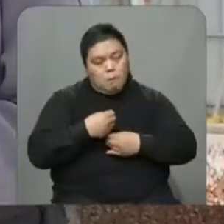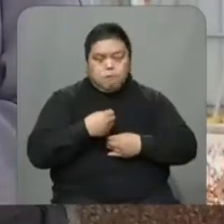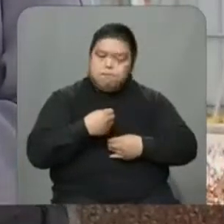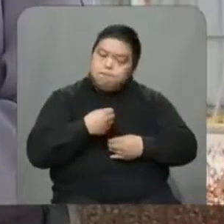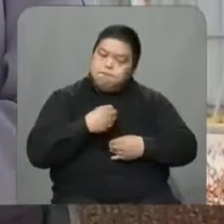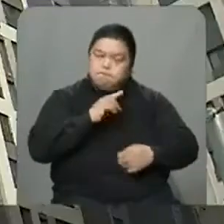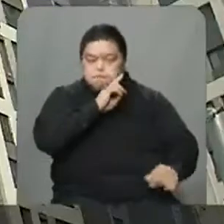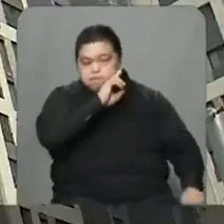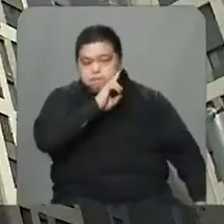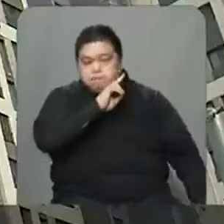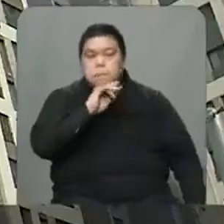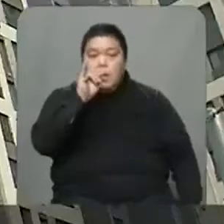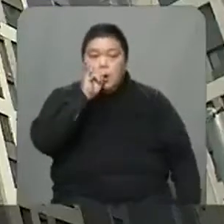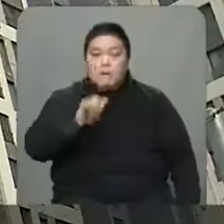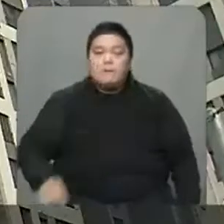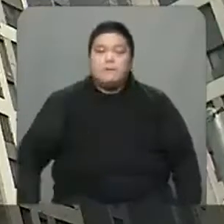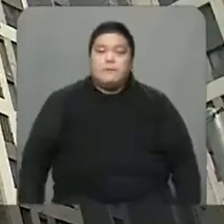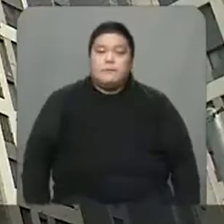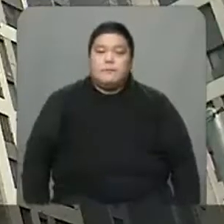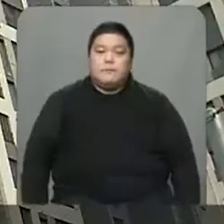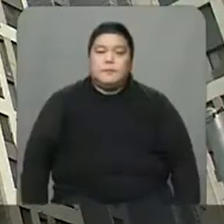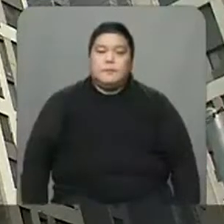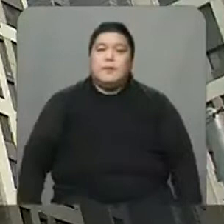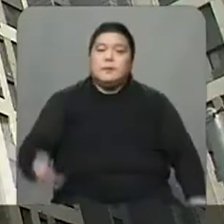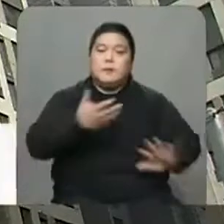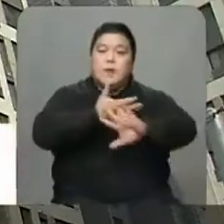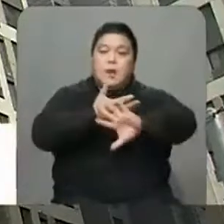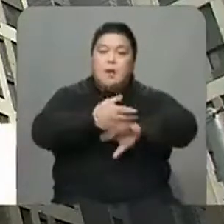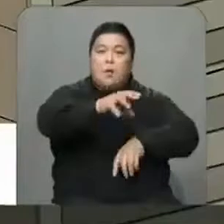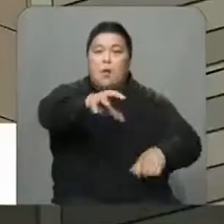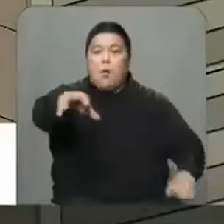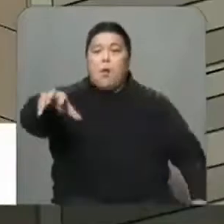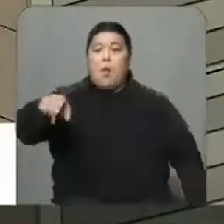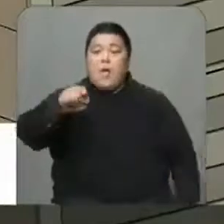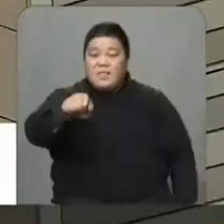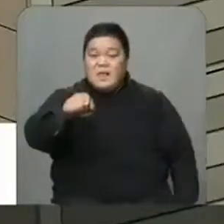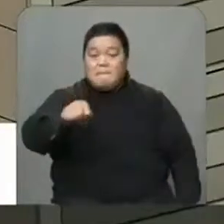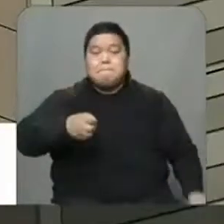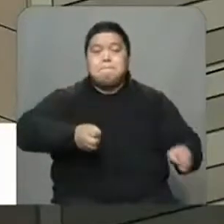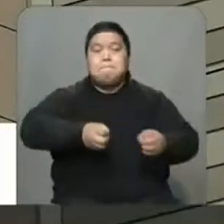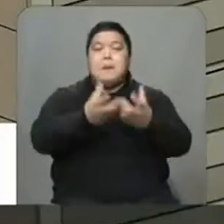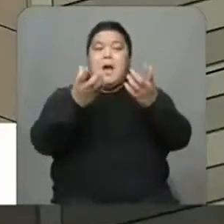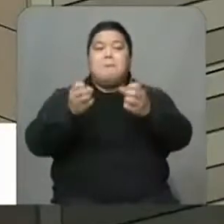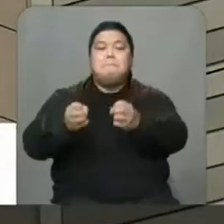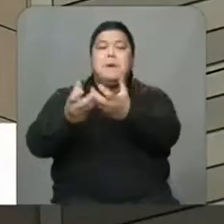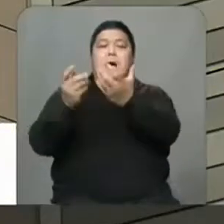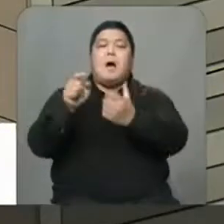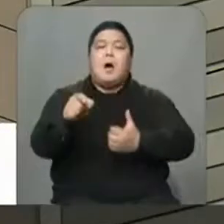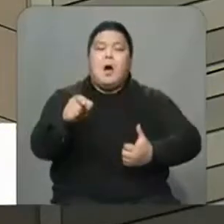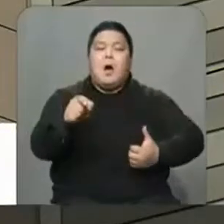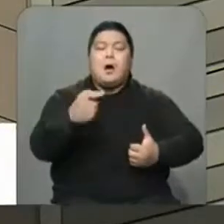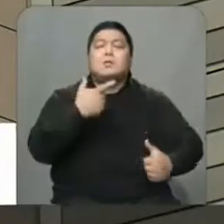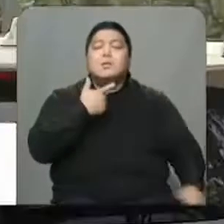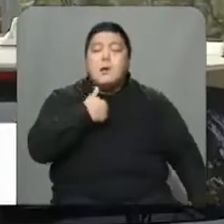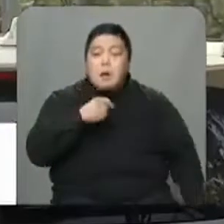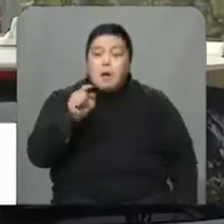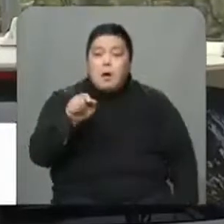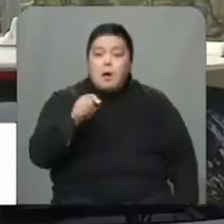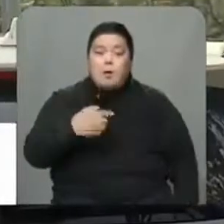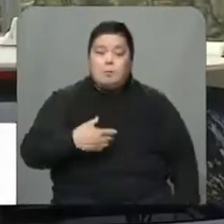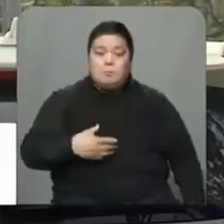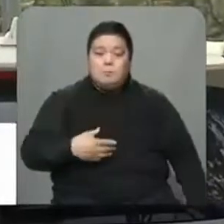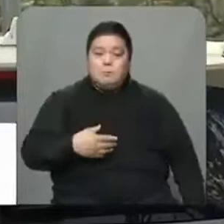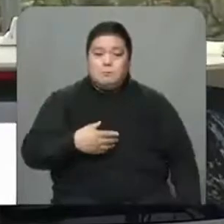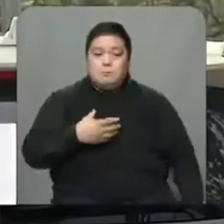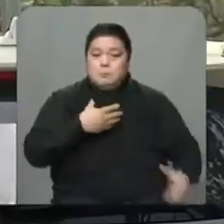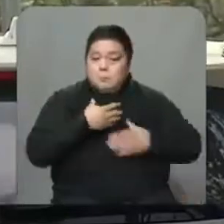목소리를 내고 있습니다. 강릉 등 다른 지역에서 발생한 수소 폭발 사고 등을 거론하며 수소 생산 설비의